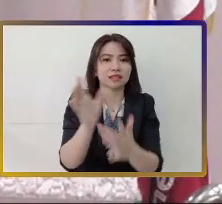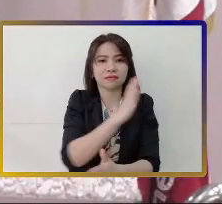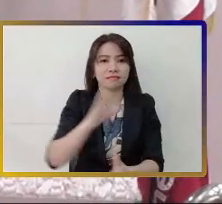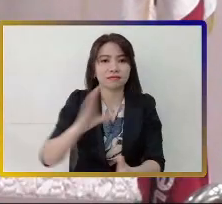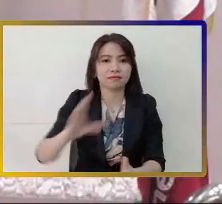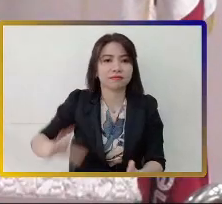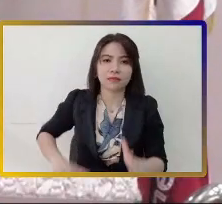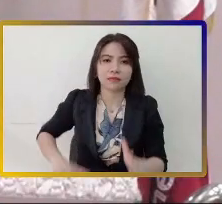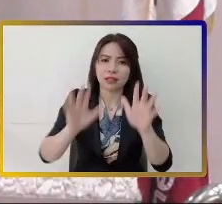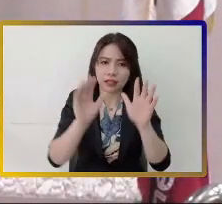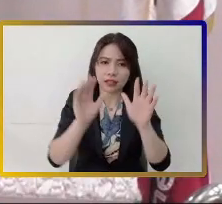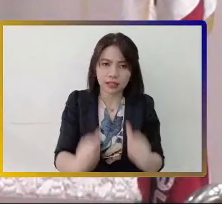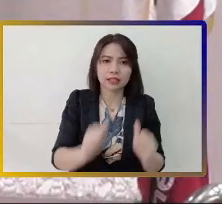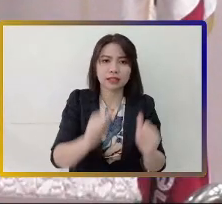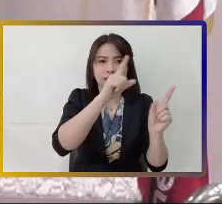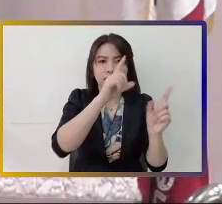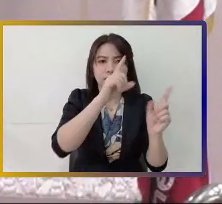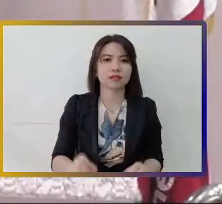can give her.